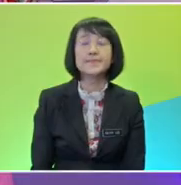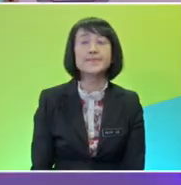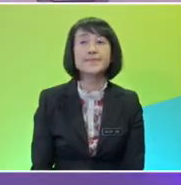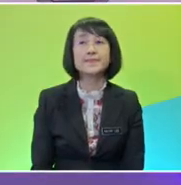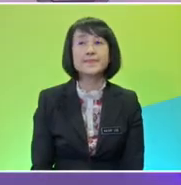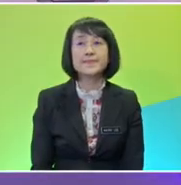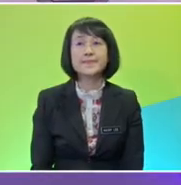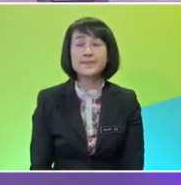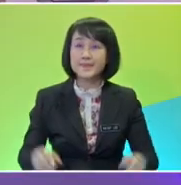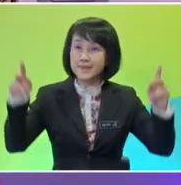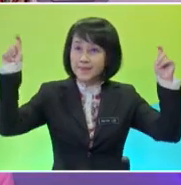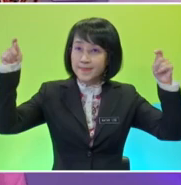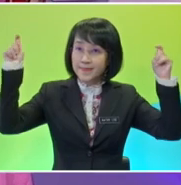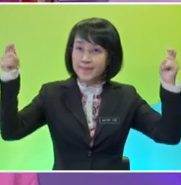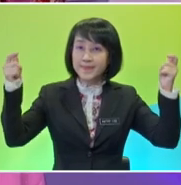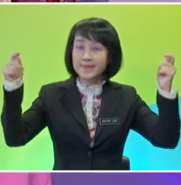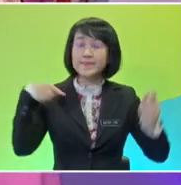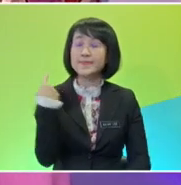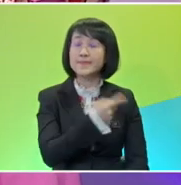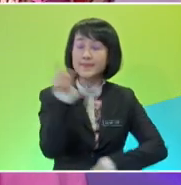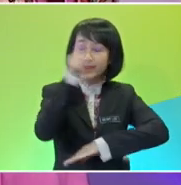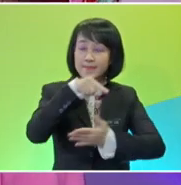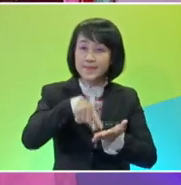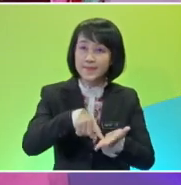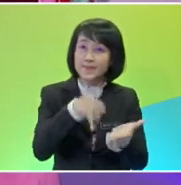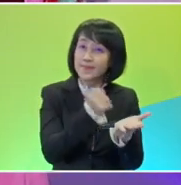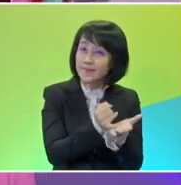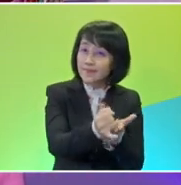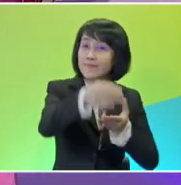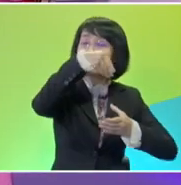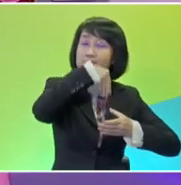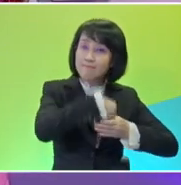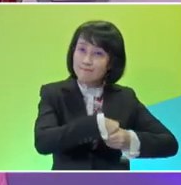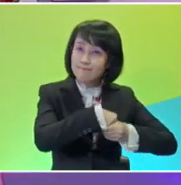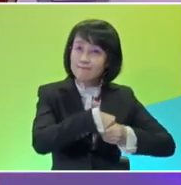Tema kita pada hari ini integrity integrity